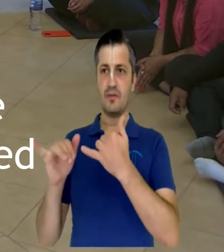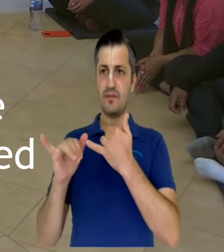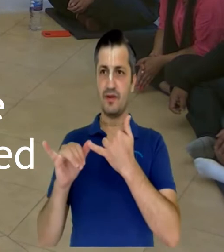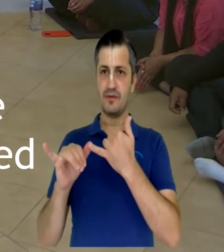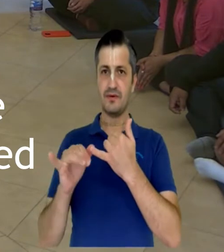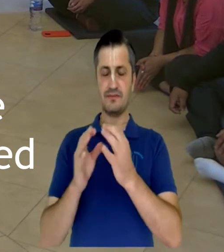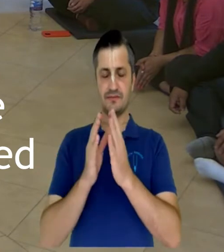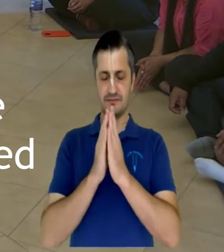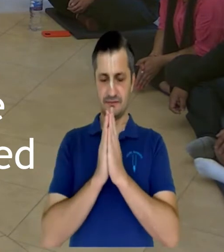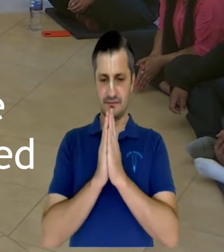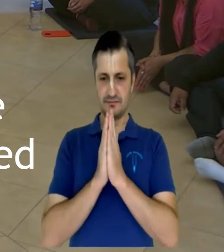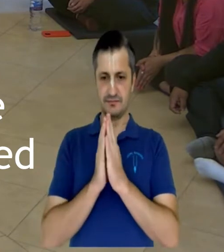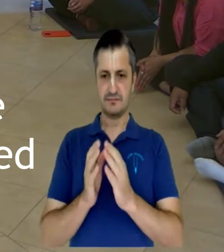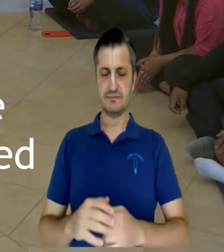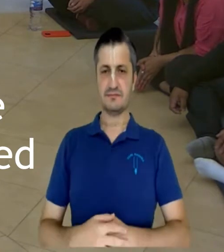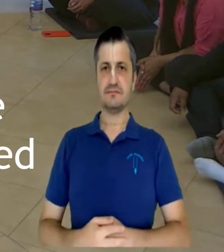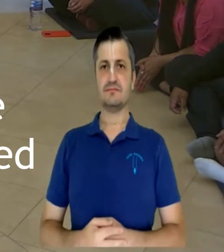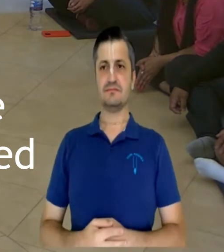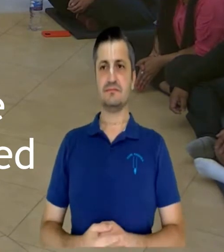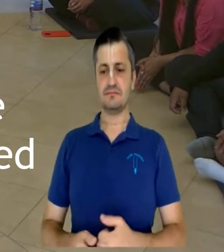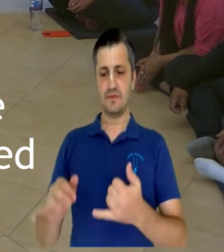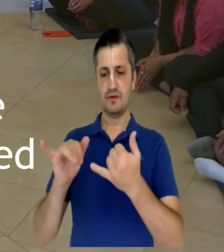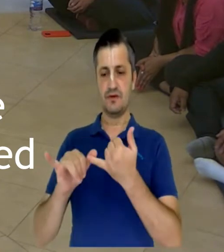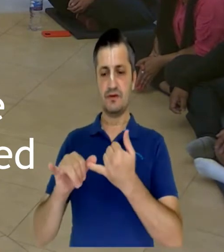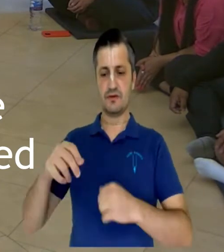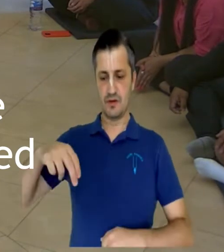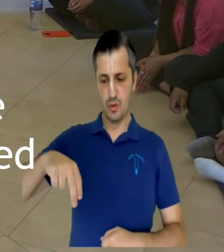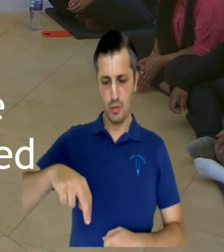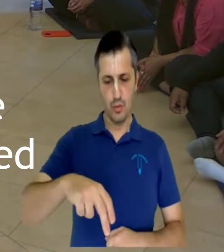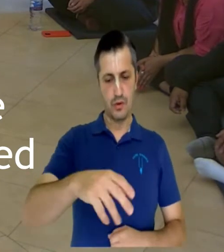गोपी जना वल्लभ